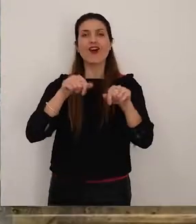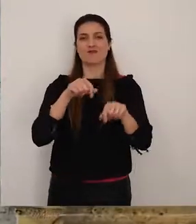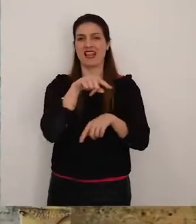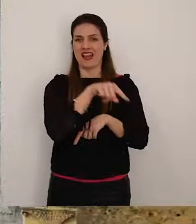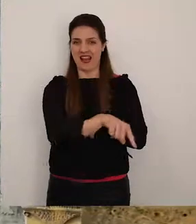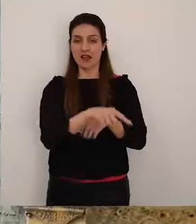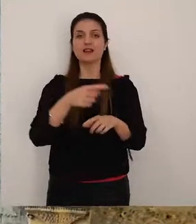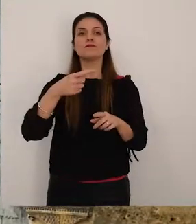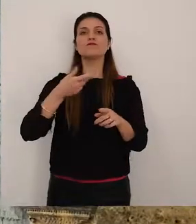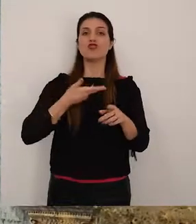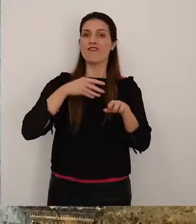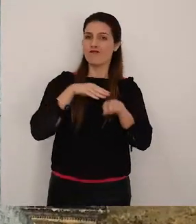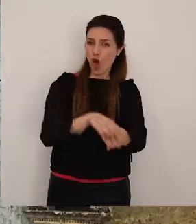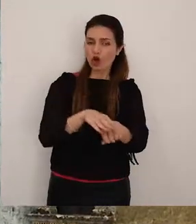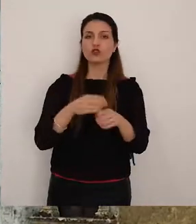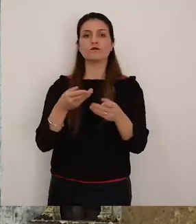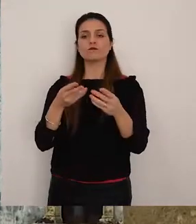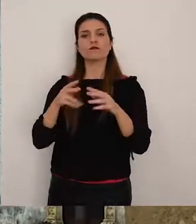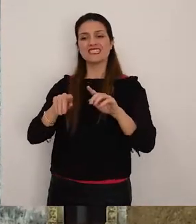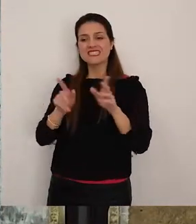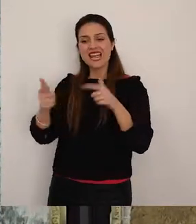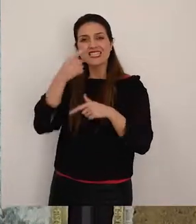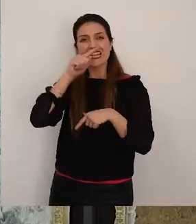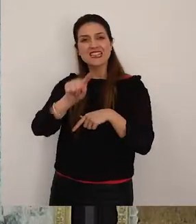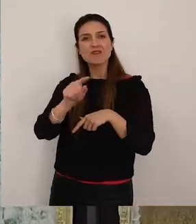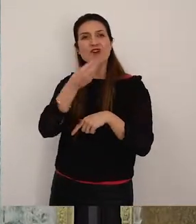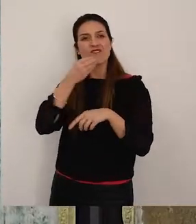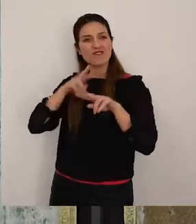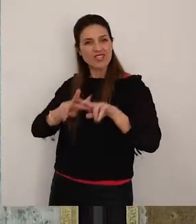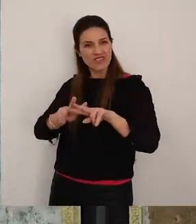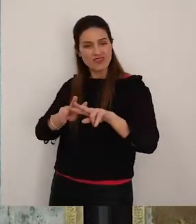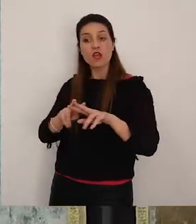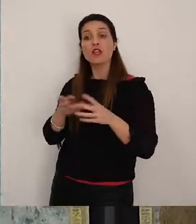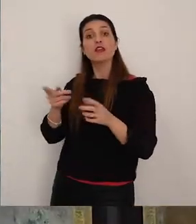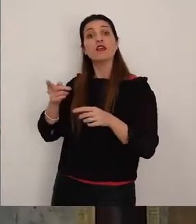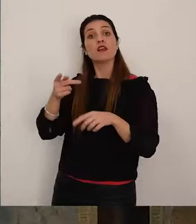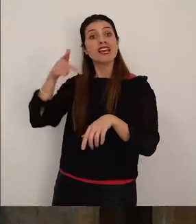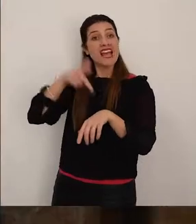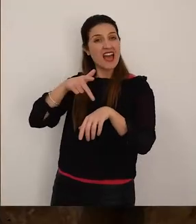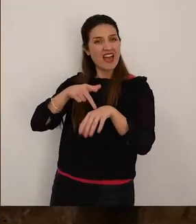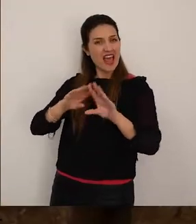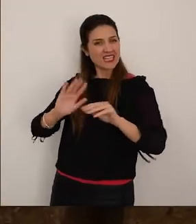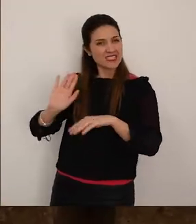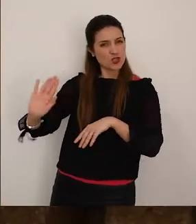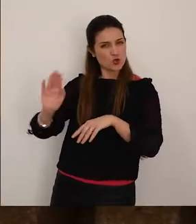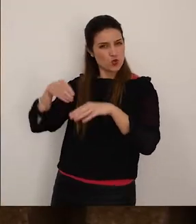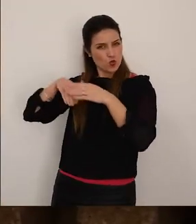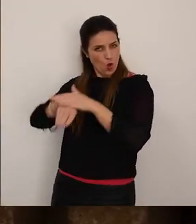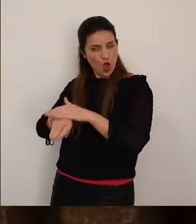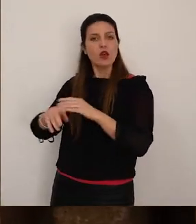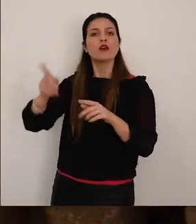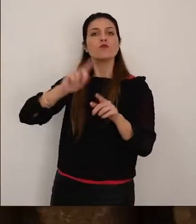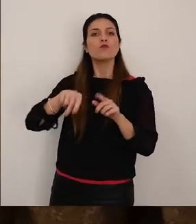i magazzini per i viveri, la cappella votiva adiacente alla sagrestia, le scuderie, il posto di guardia per la guarnigione e